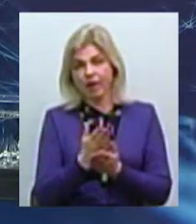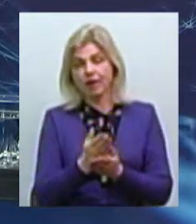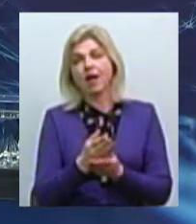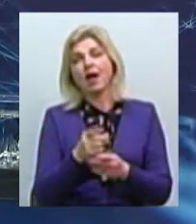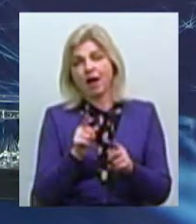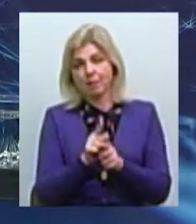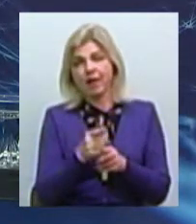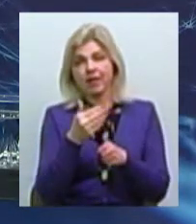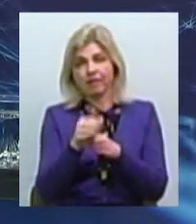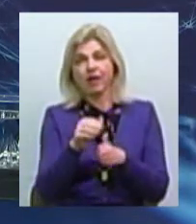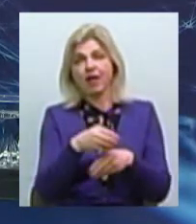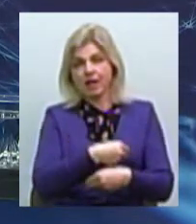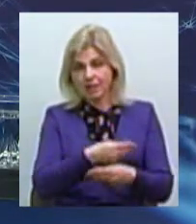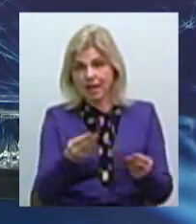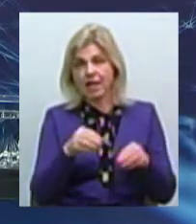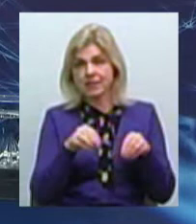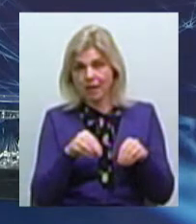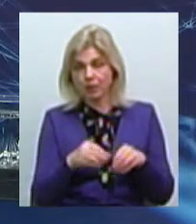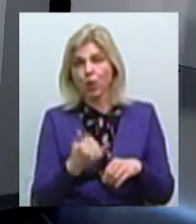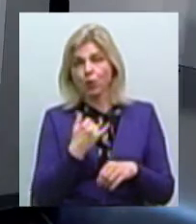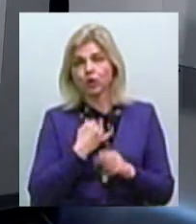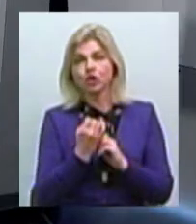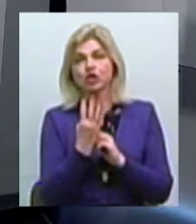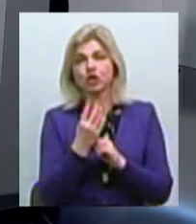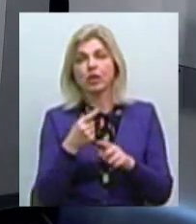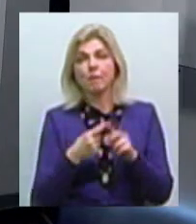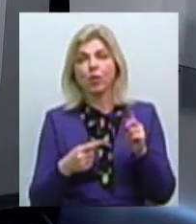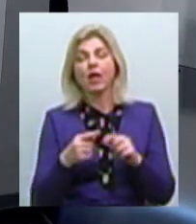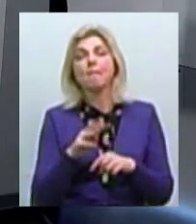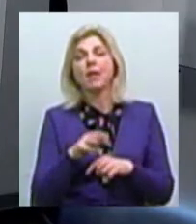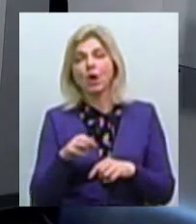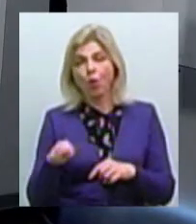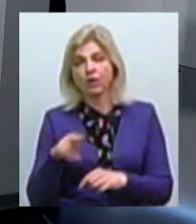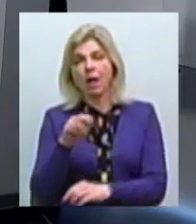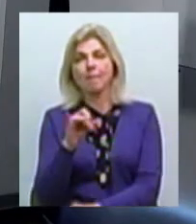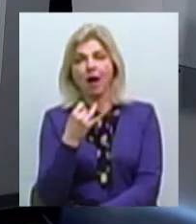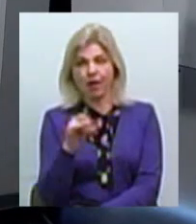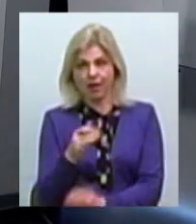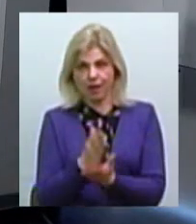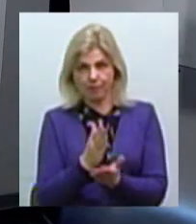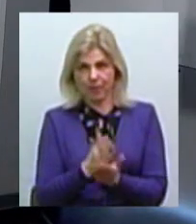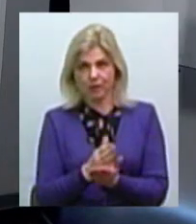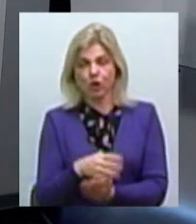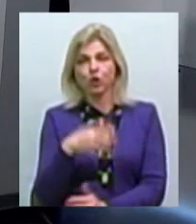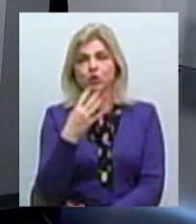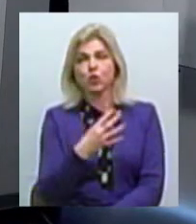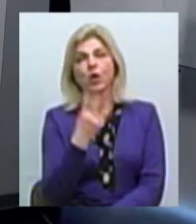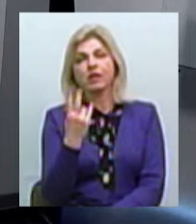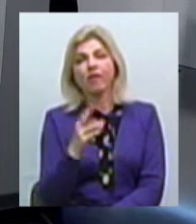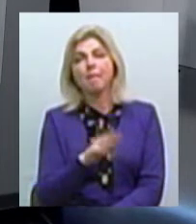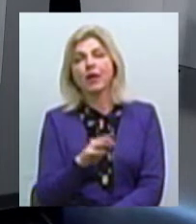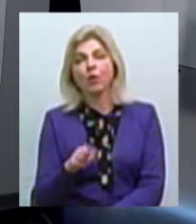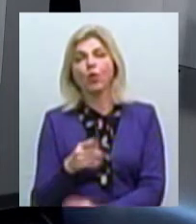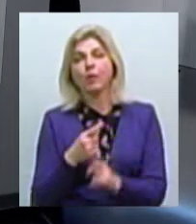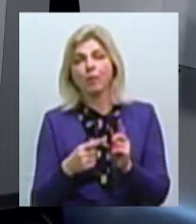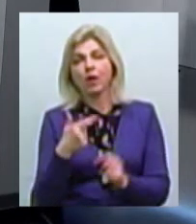сельхозземли украинскую у нас 14 половиной миллионов пайщикам где-то сорок два миллиона с половиной